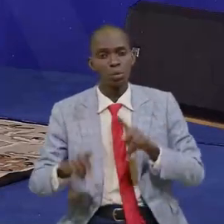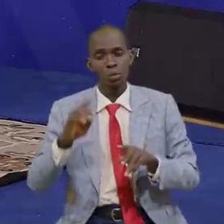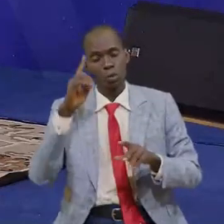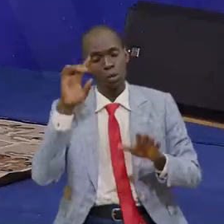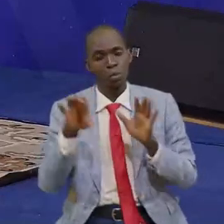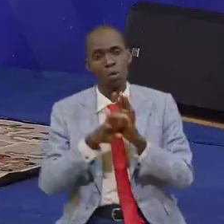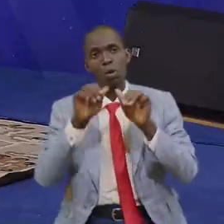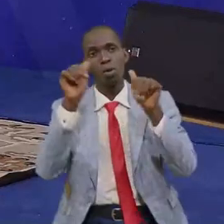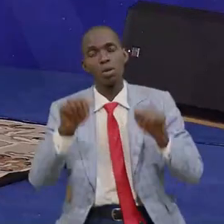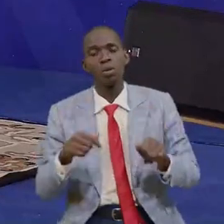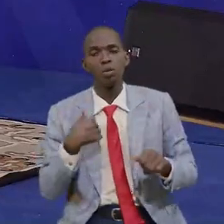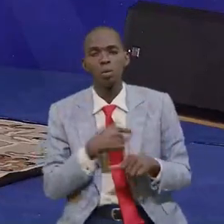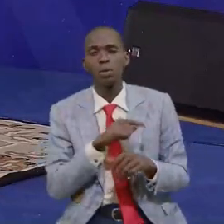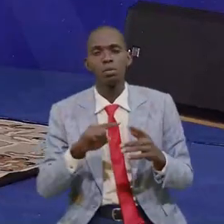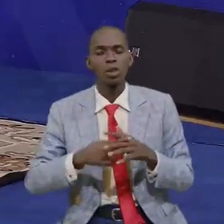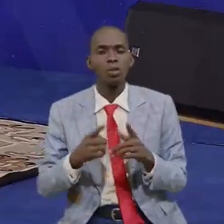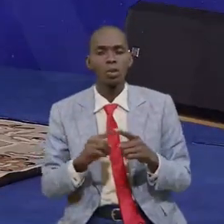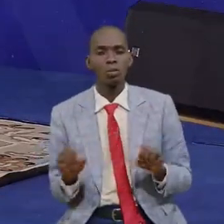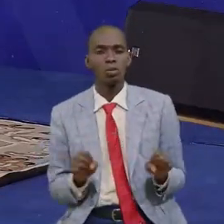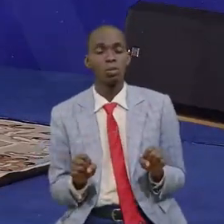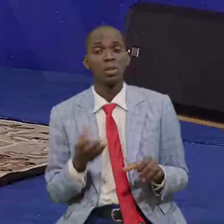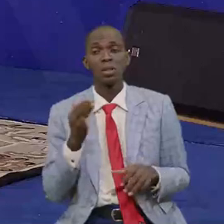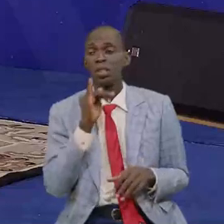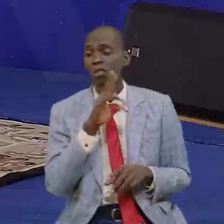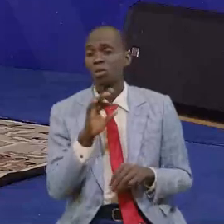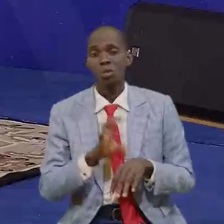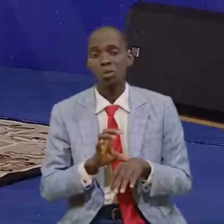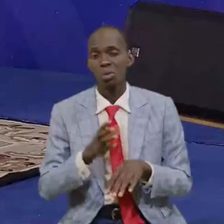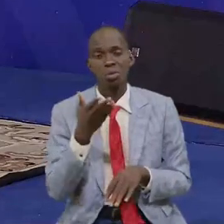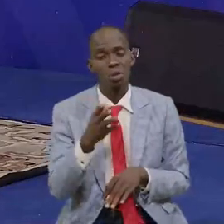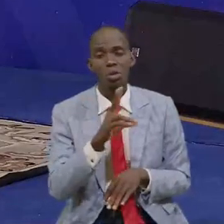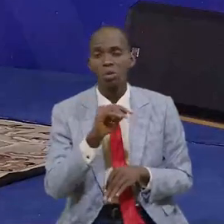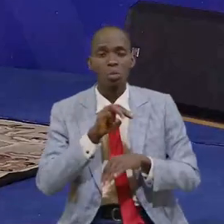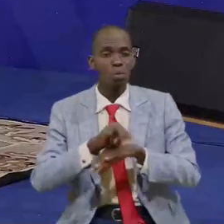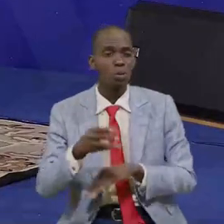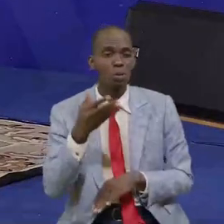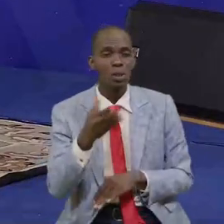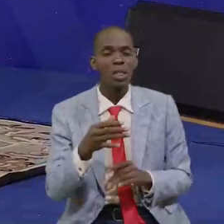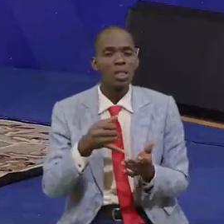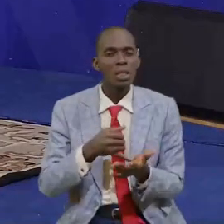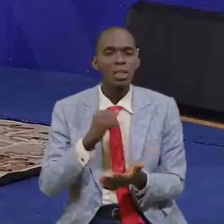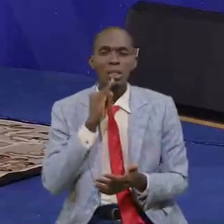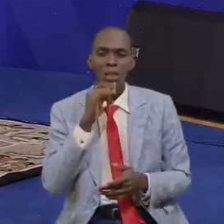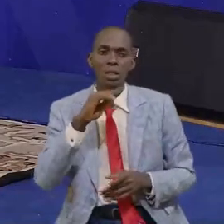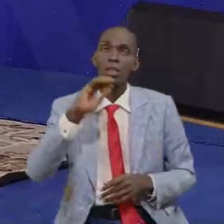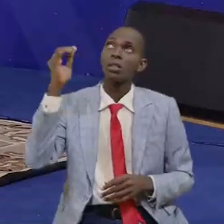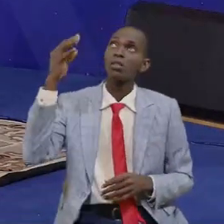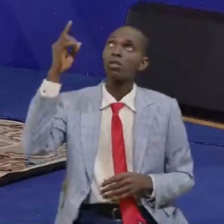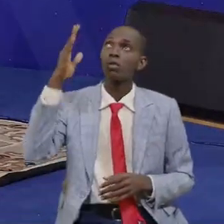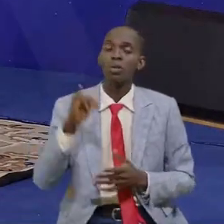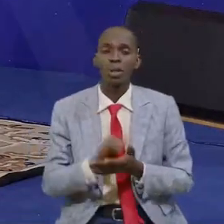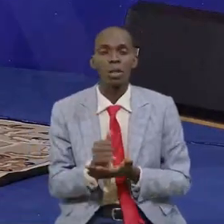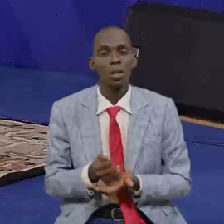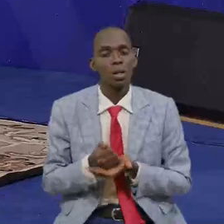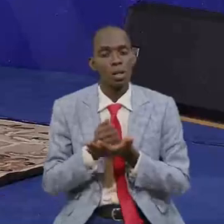d'église là-bas. Il n'y a pas de ministère là-bas. C'est la grâce de Dieu qui nous aide et nous bâtissons des choses